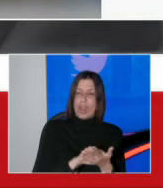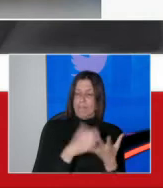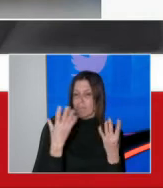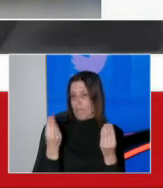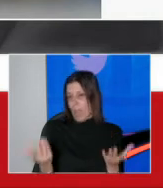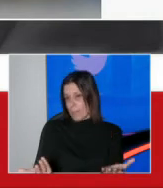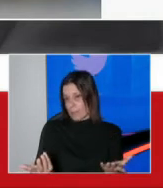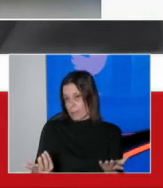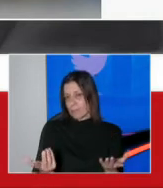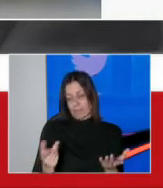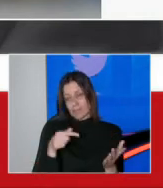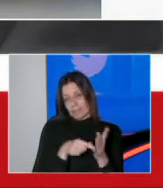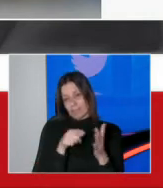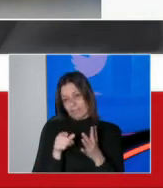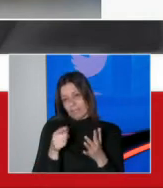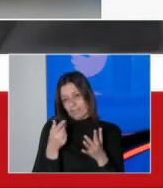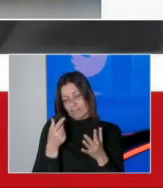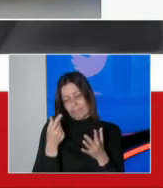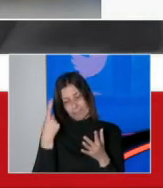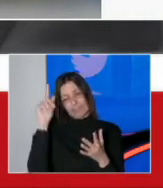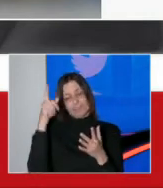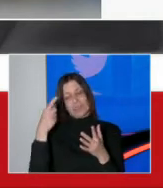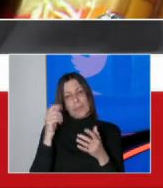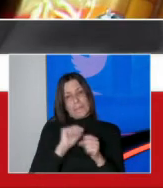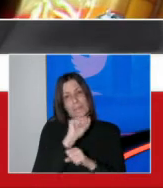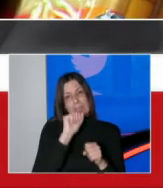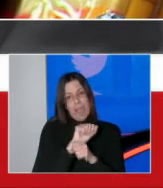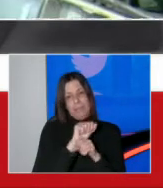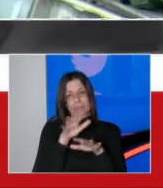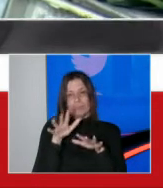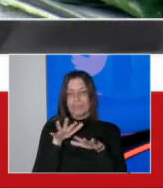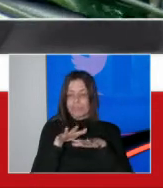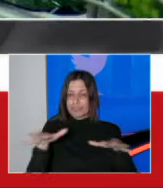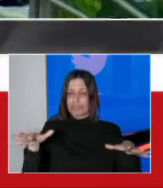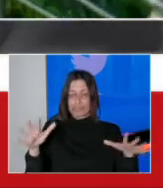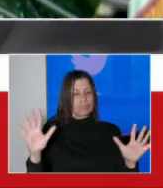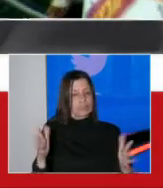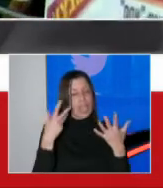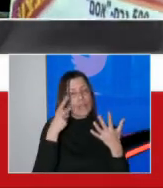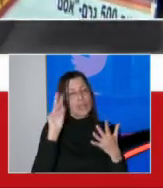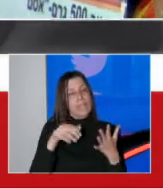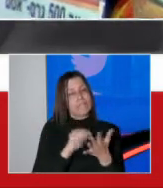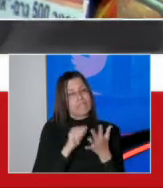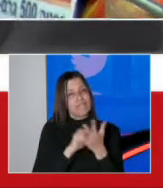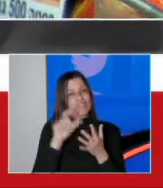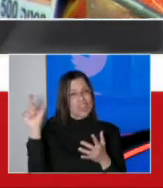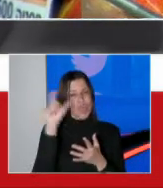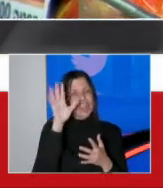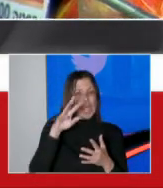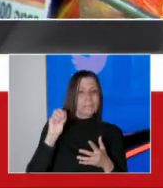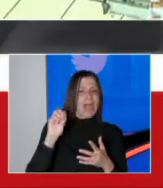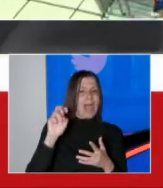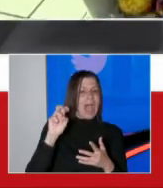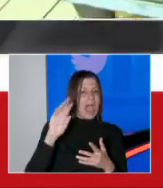הרבה, ומכאן בעצם נולדה המחאה, תפסה מאוד מאוד מהר, ראיתי גם בידיעות אחרונות, גם במעריב,